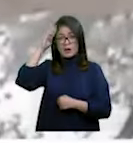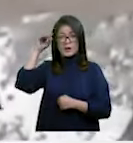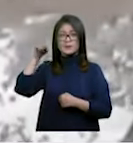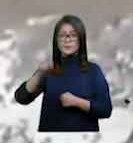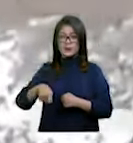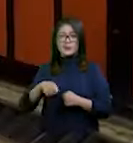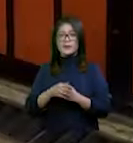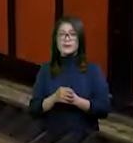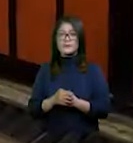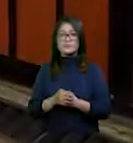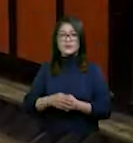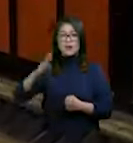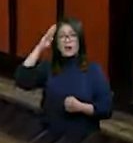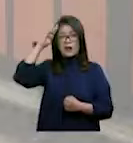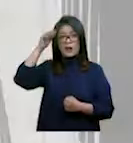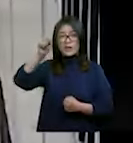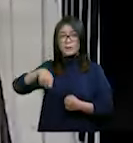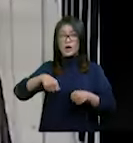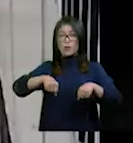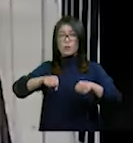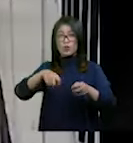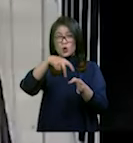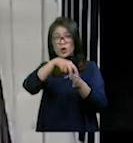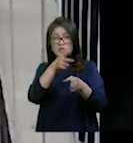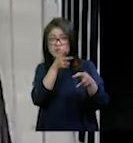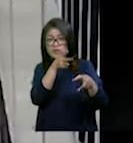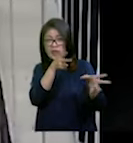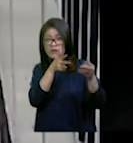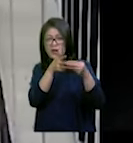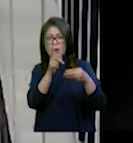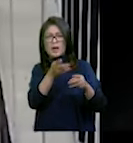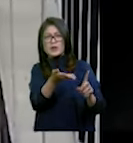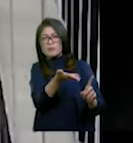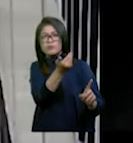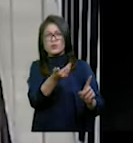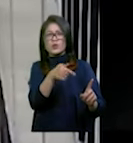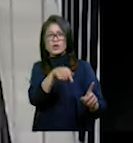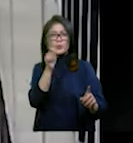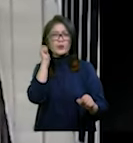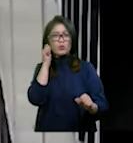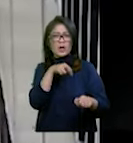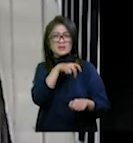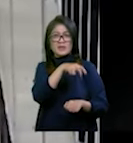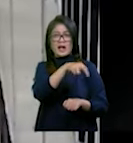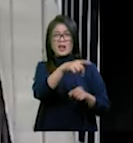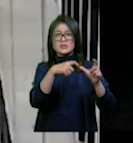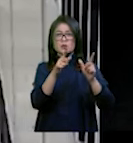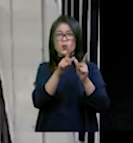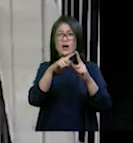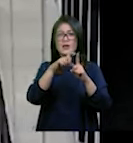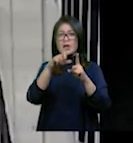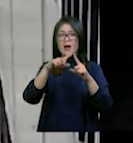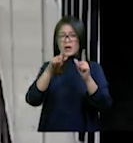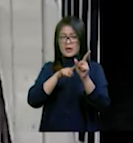seorang pria pengendara motor terekam CCTV melakukan begal payudara terhadap wanita pejalan kaki di Jalan Swadaya Cilodong